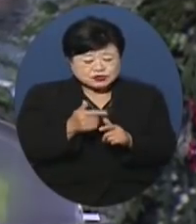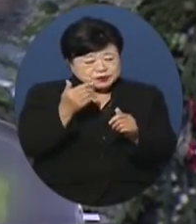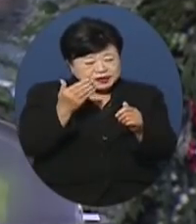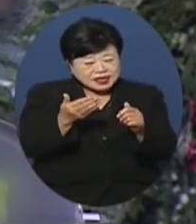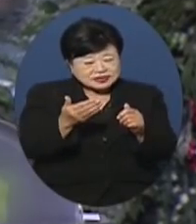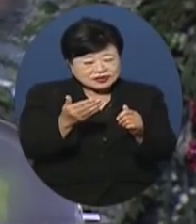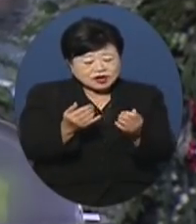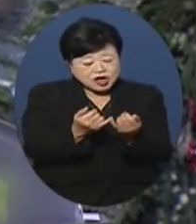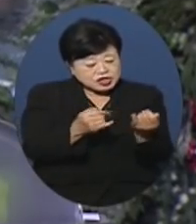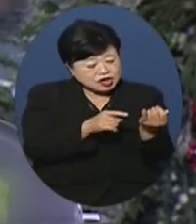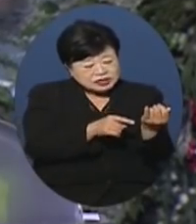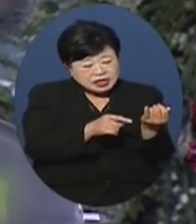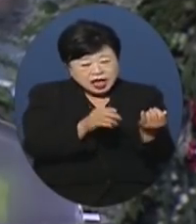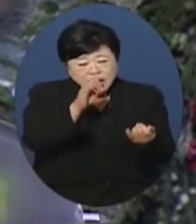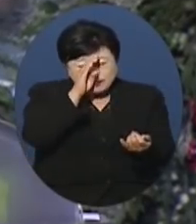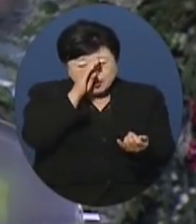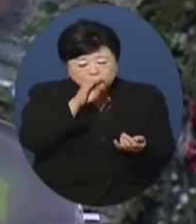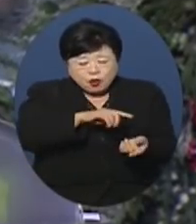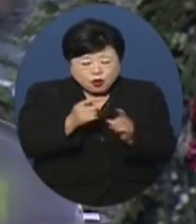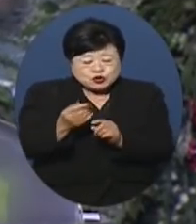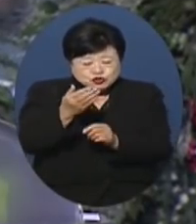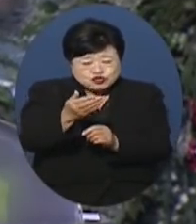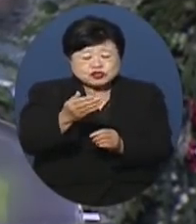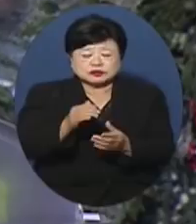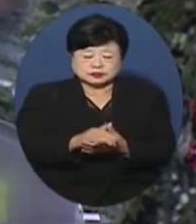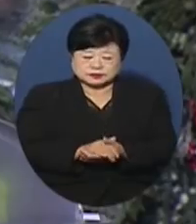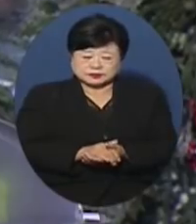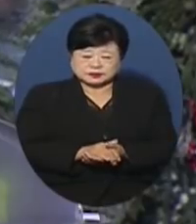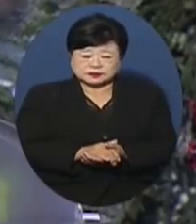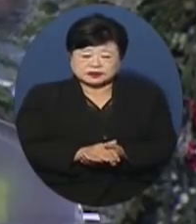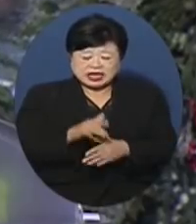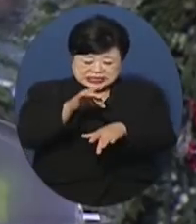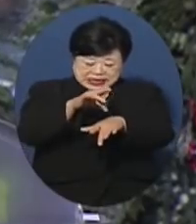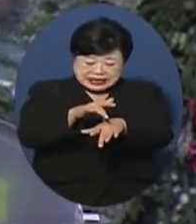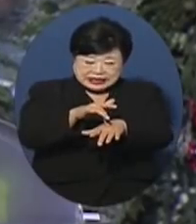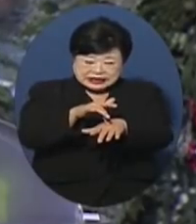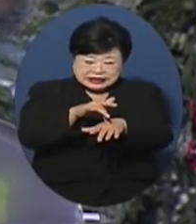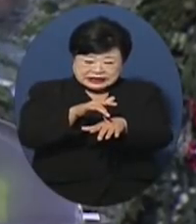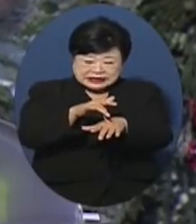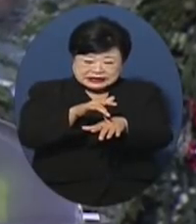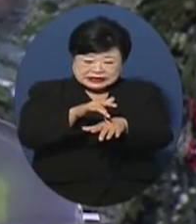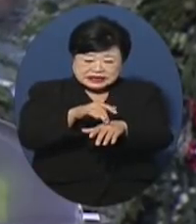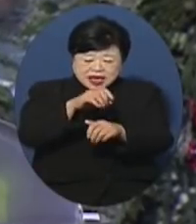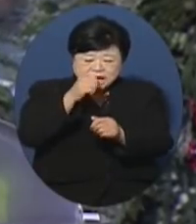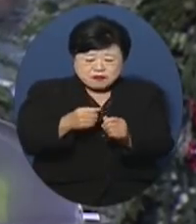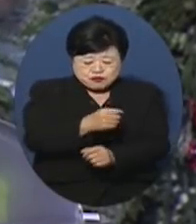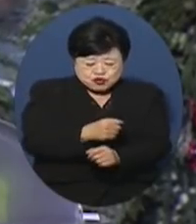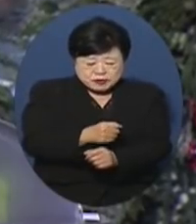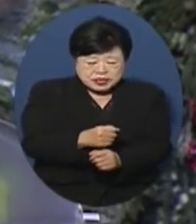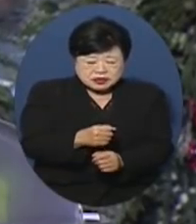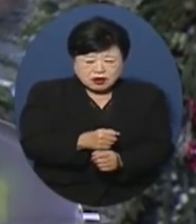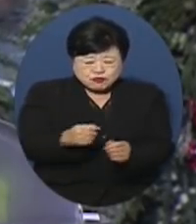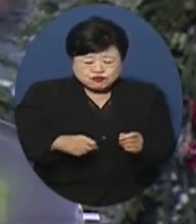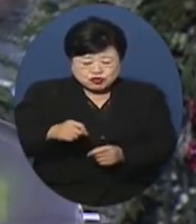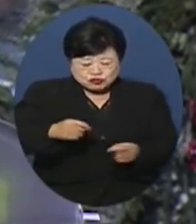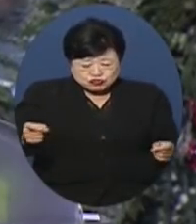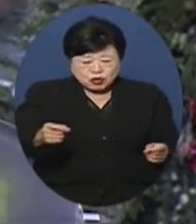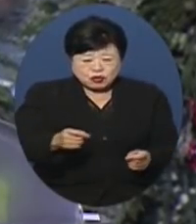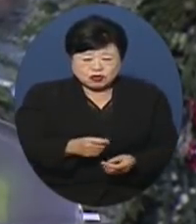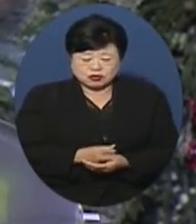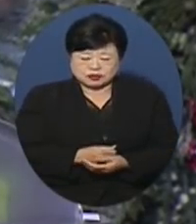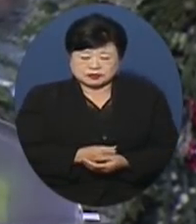예수님께서는 그 여자의 병을 고쳐주신 후 사탄의 매임에서 풀어준